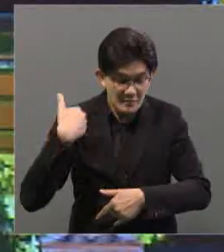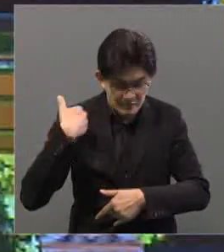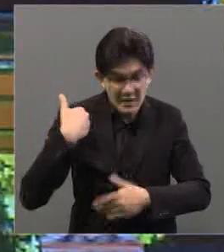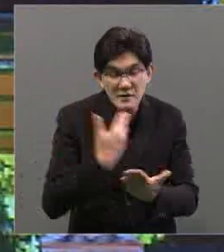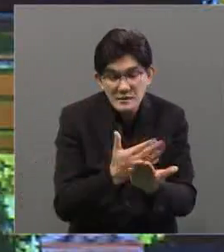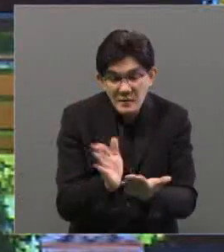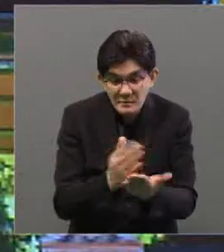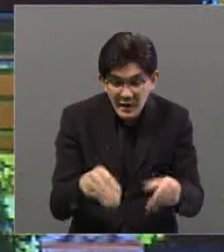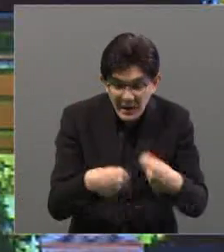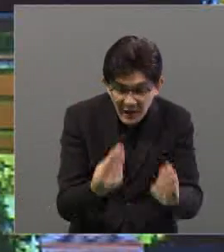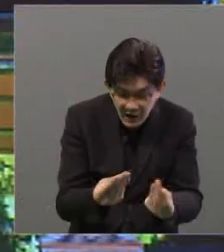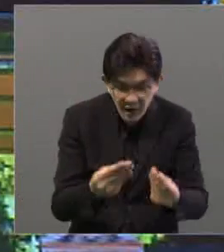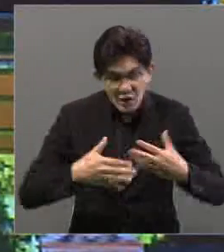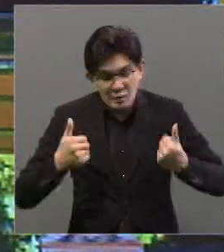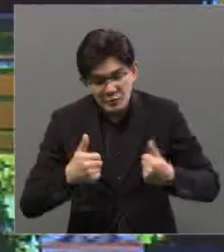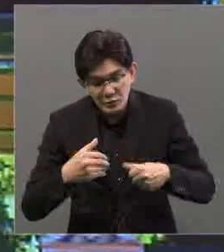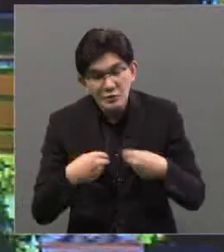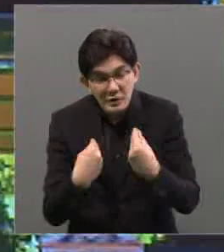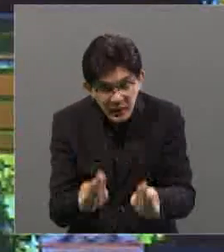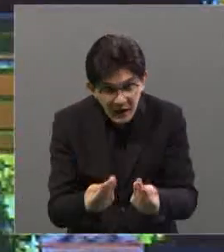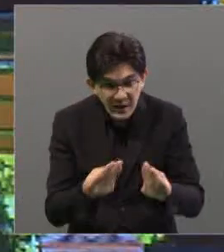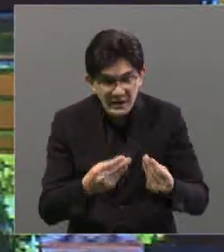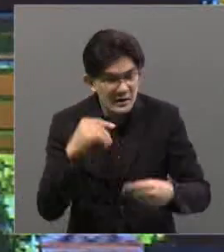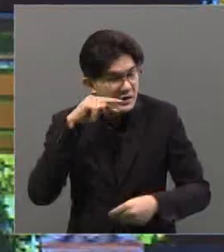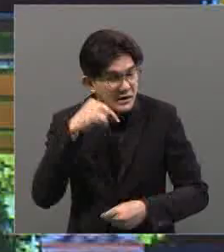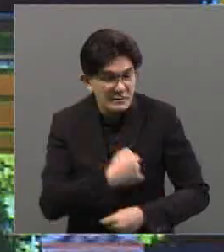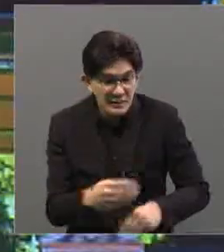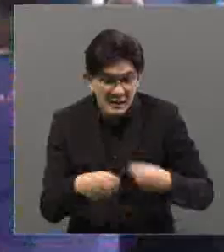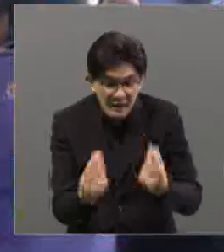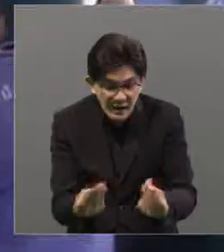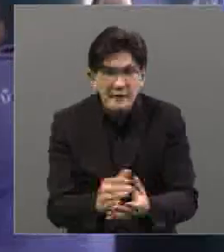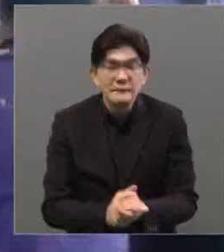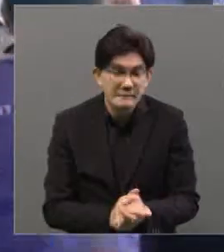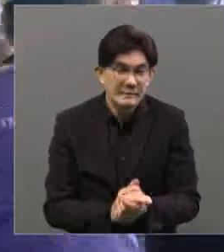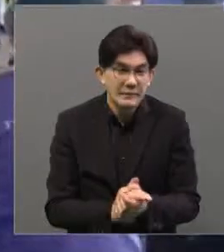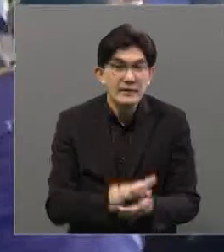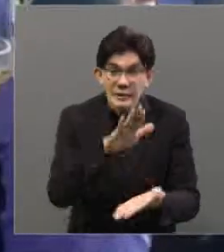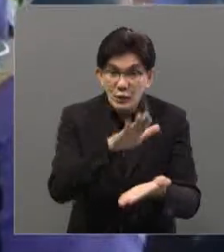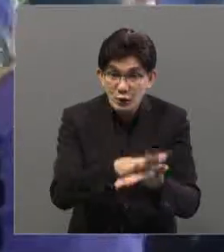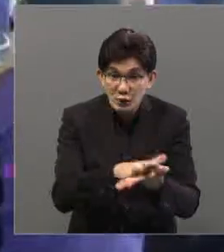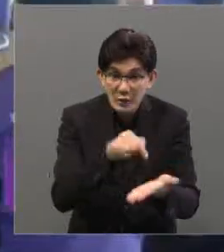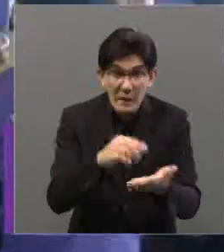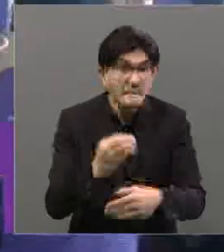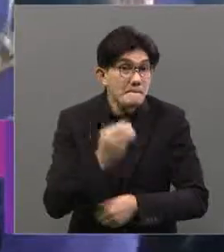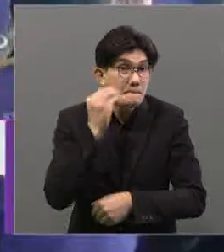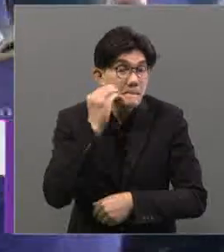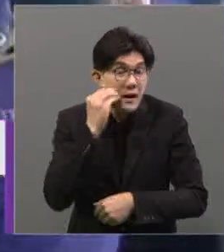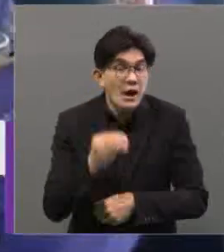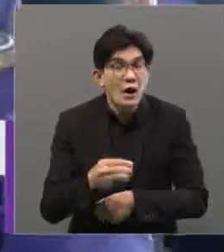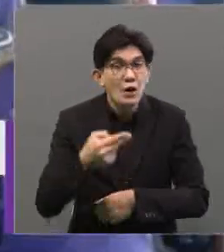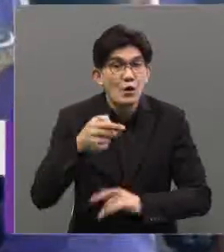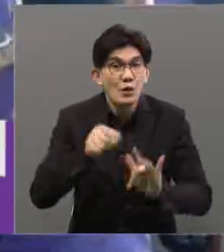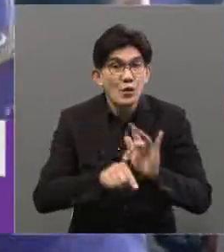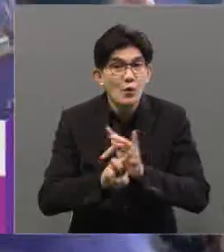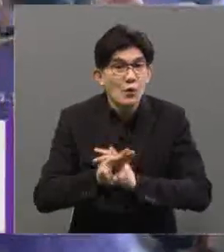แบ่งปันปันรักปันสุขปันน้ำใจให้น้องครับโดยกิจกรรมนี้นะครับจัดขึ้นที่โรงเรียนบ้านห้วยน้ำเข็มนะครับ